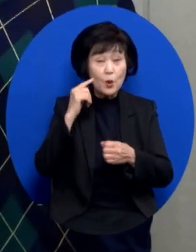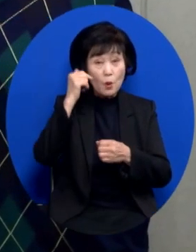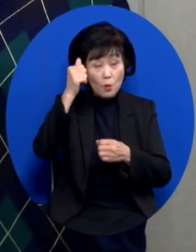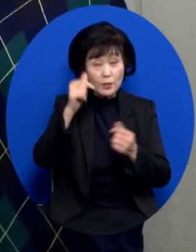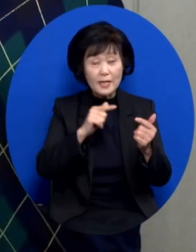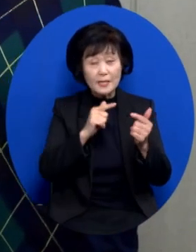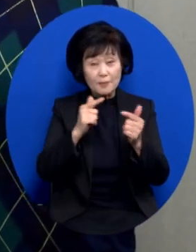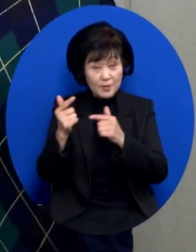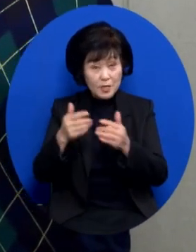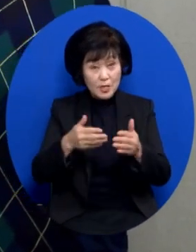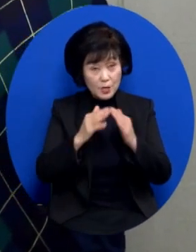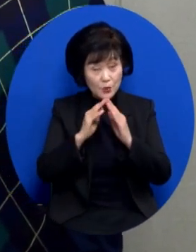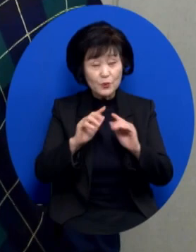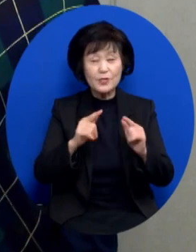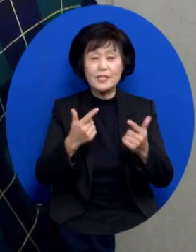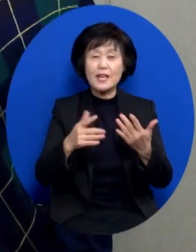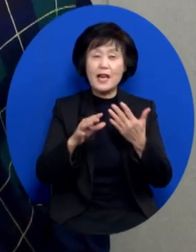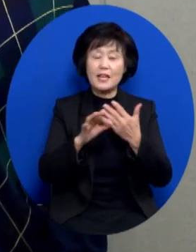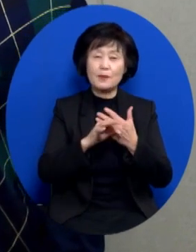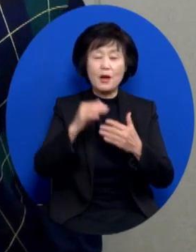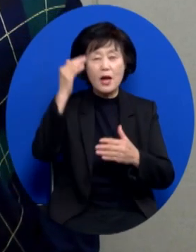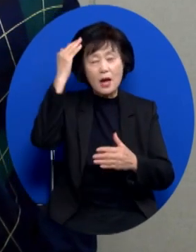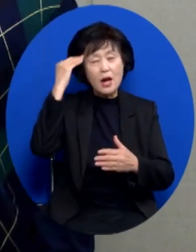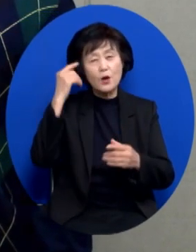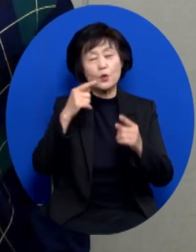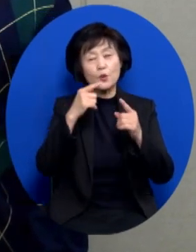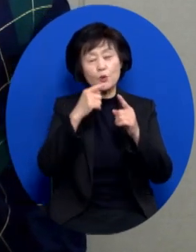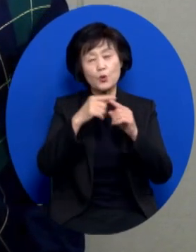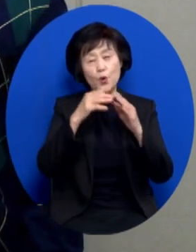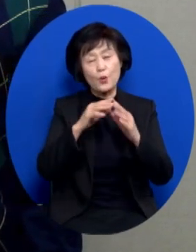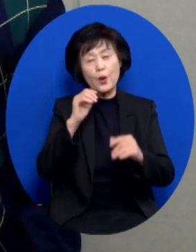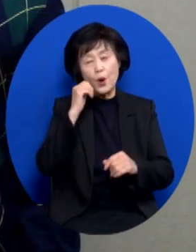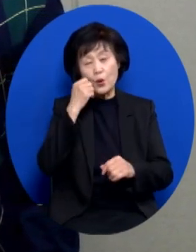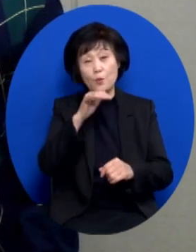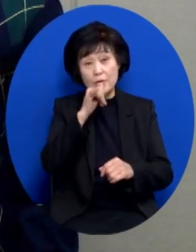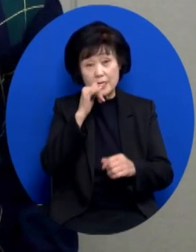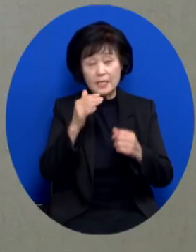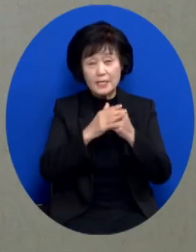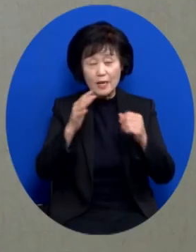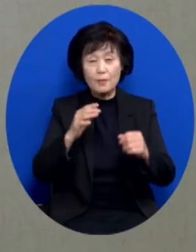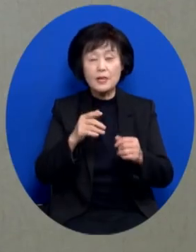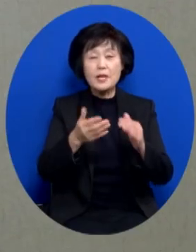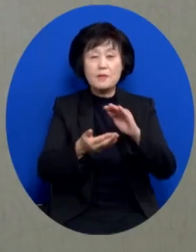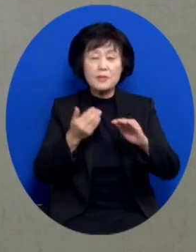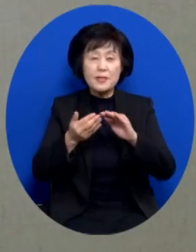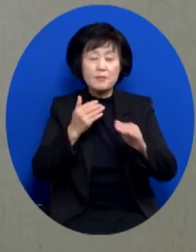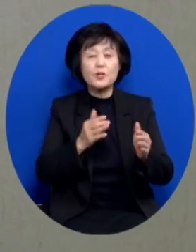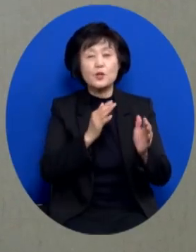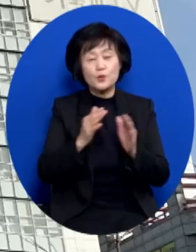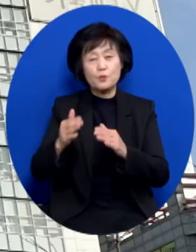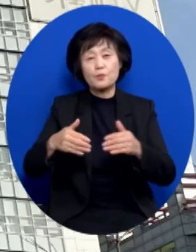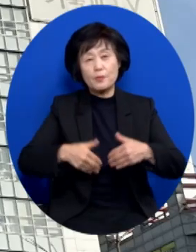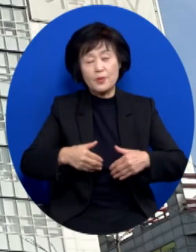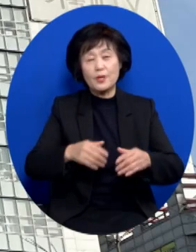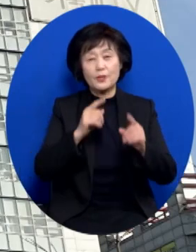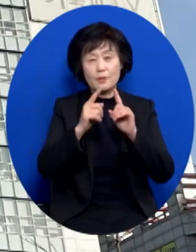배출되지 않으면 한국교회 위기가 오는 것이라며 미리 준비해야 한다고 약정 이유를 밝혔습니다.